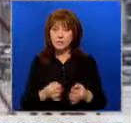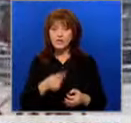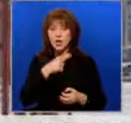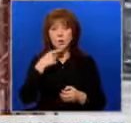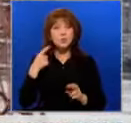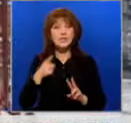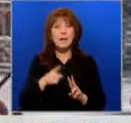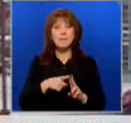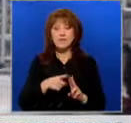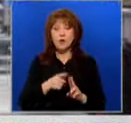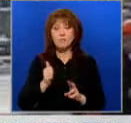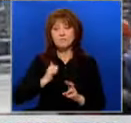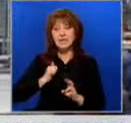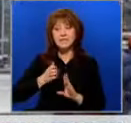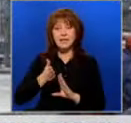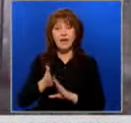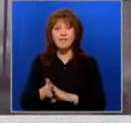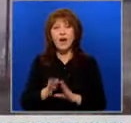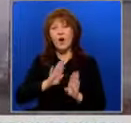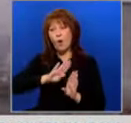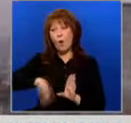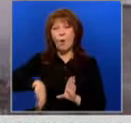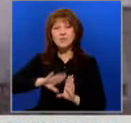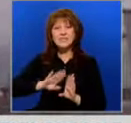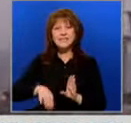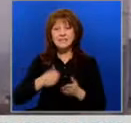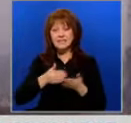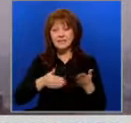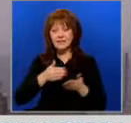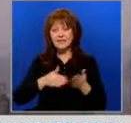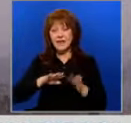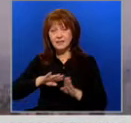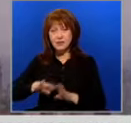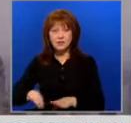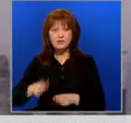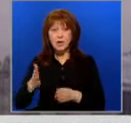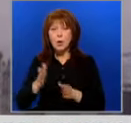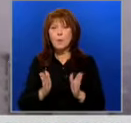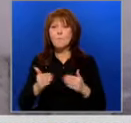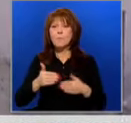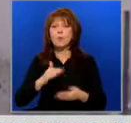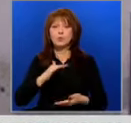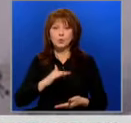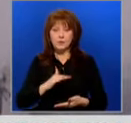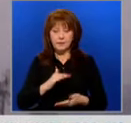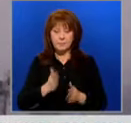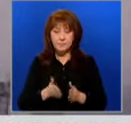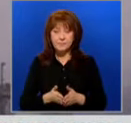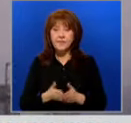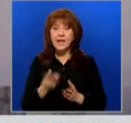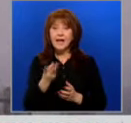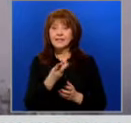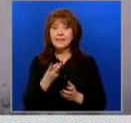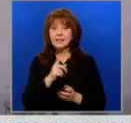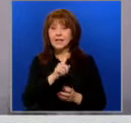руският петролен гигант съхранява остатъчни продукти, в това число и нискооктанов бензин в свои складови бази в Румъния и Нидерландия.